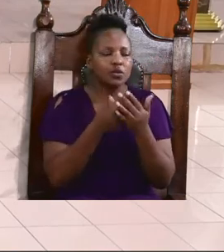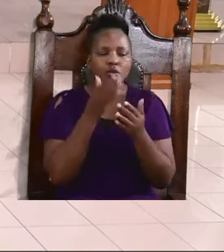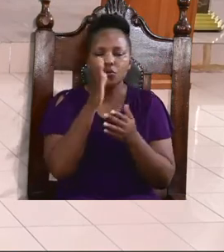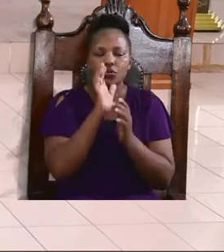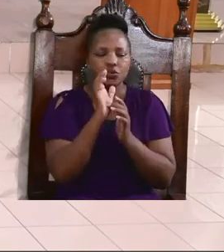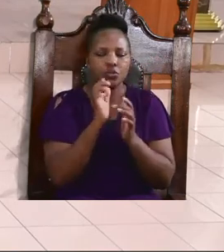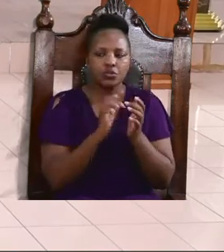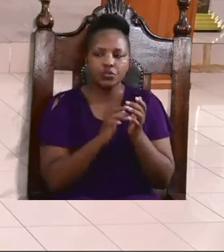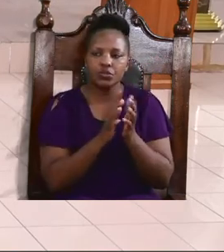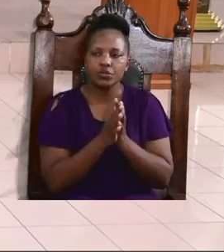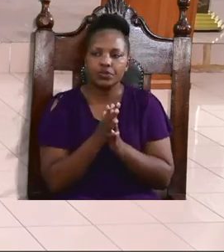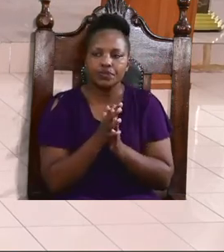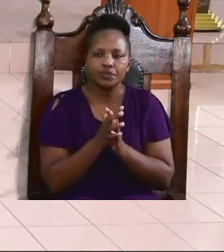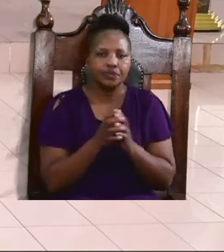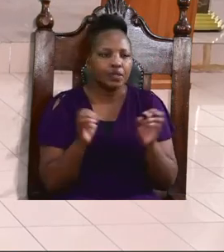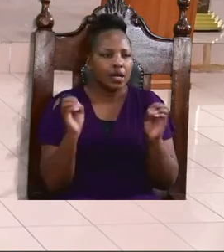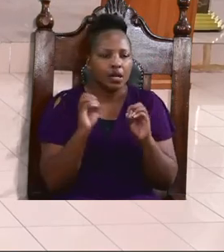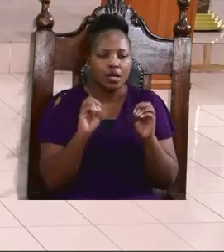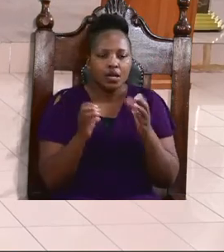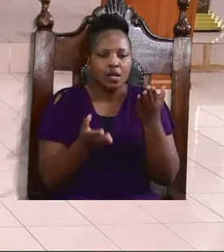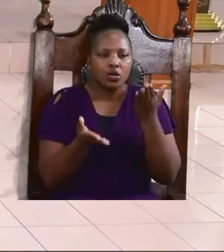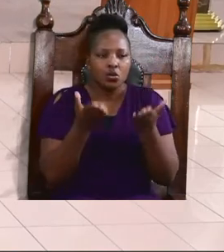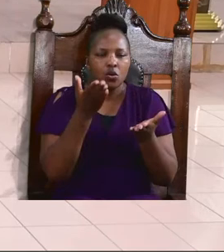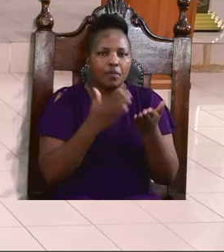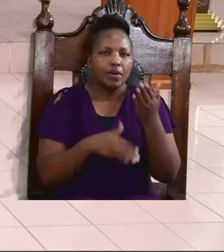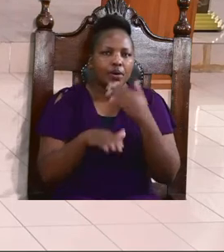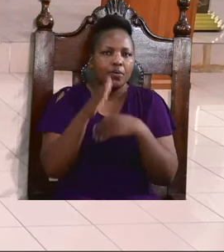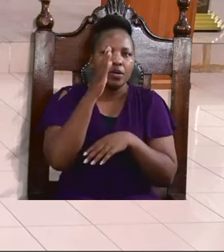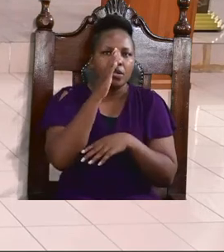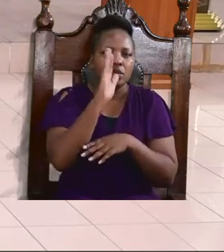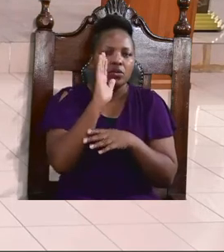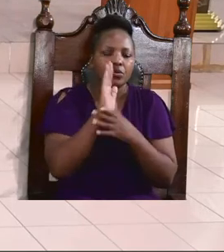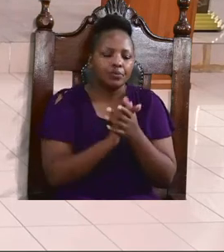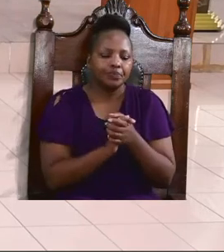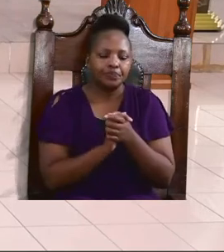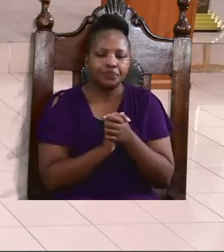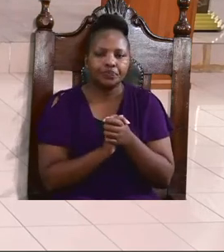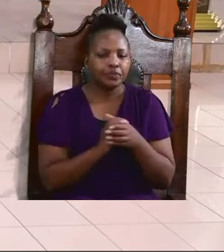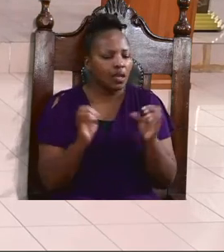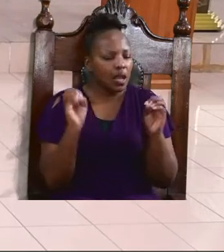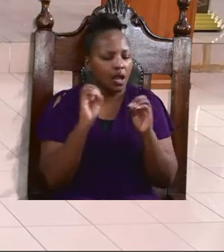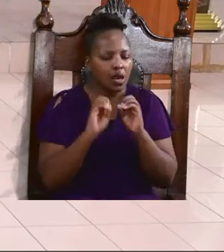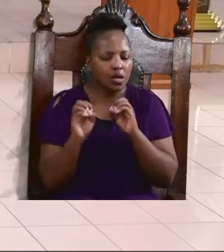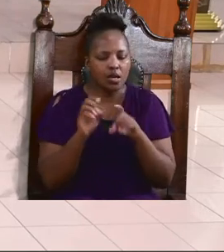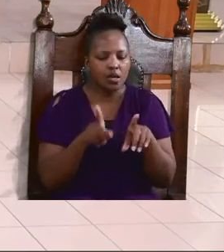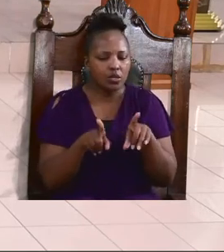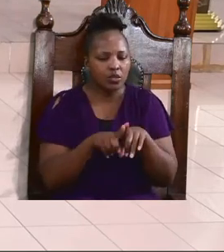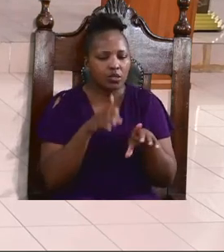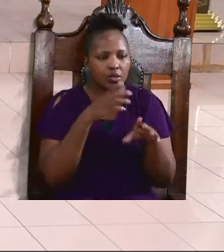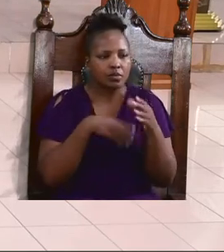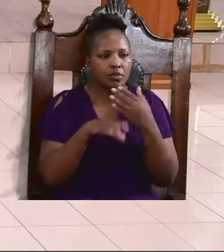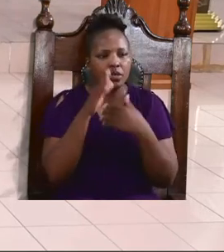mfalme. Hakuna wakufanana nawe. Hakuna wakulinganishwa na wewe.